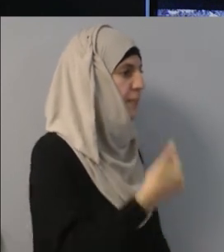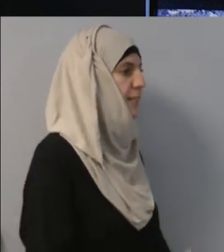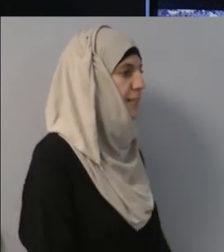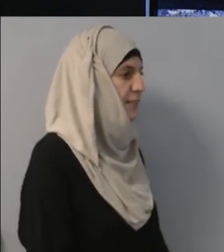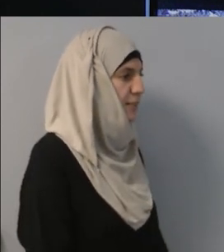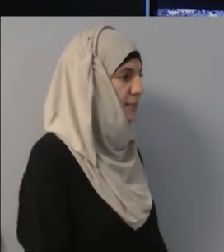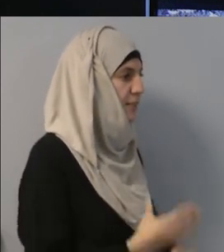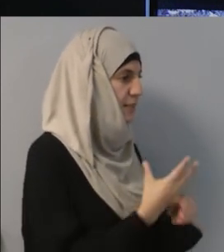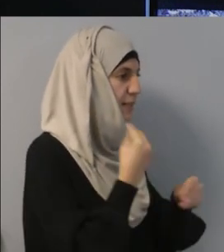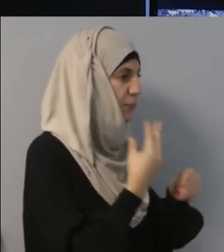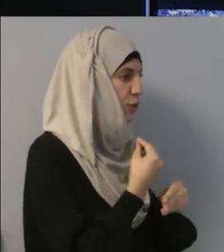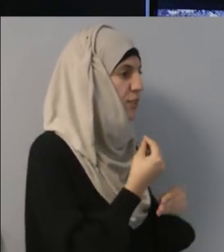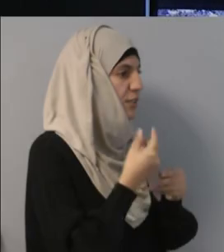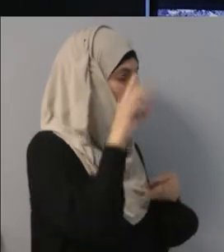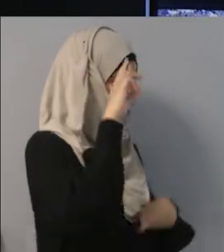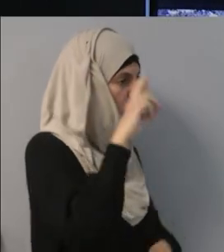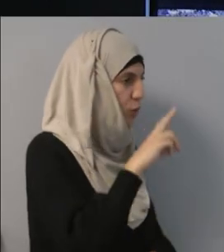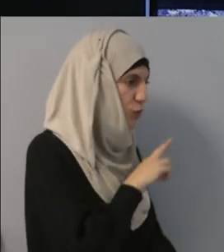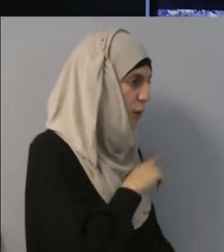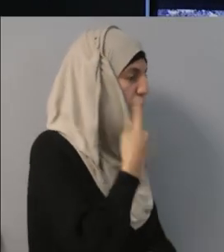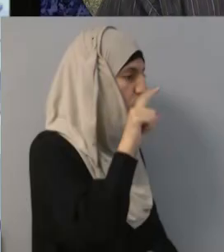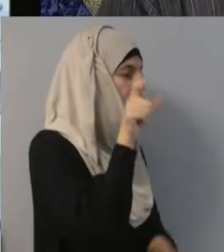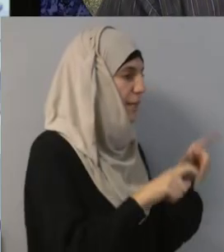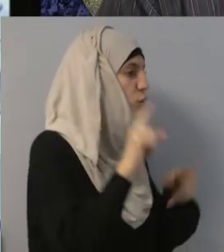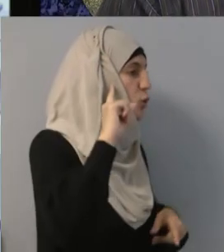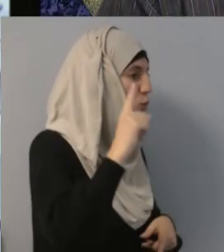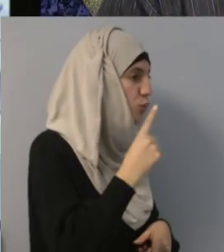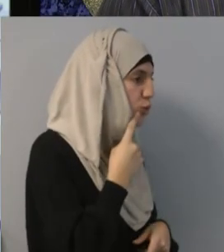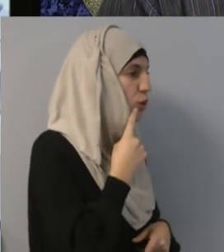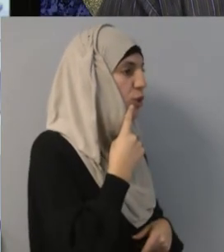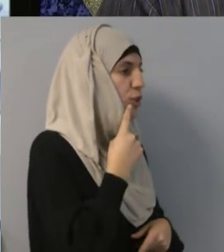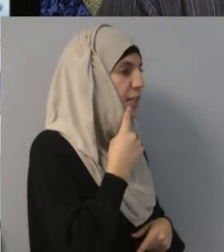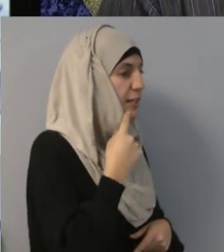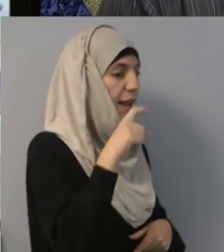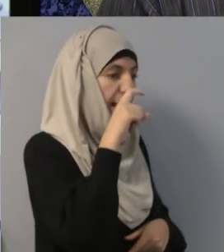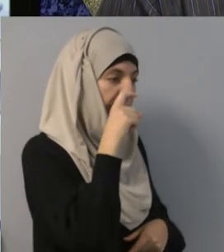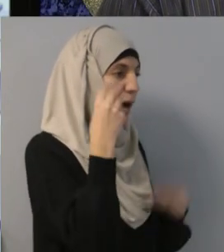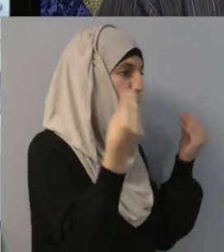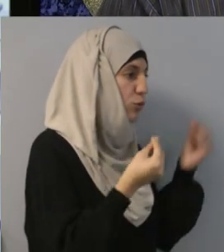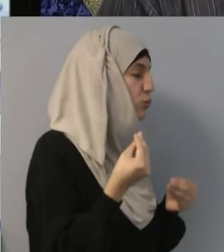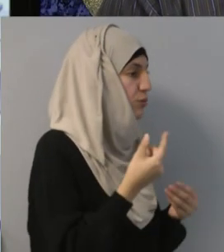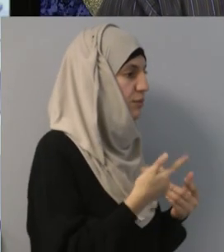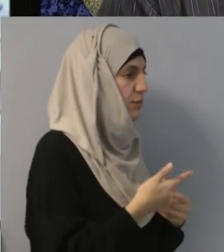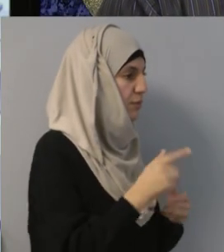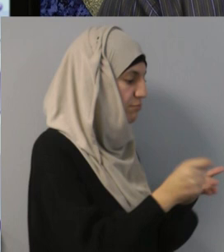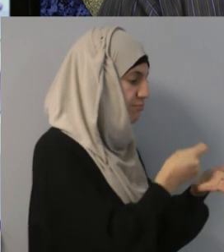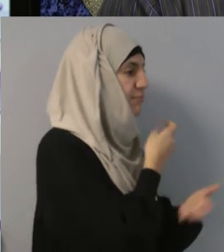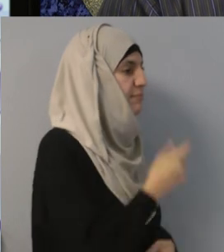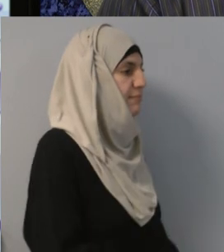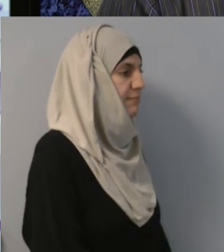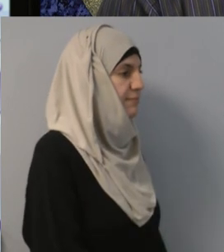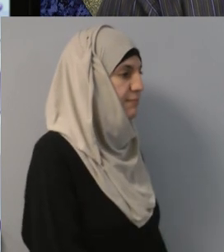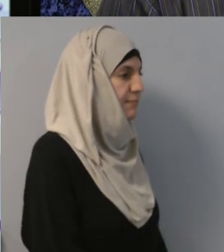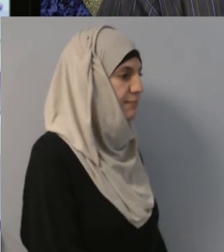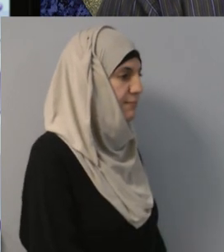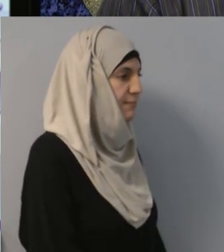c'est d'apprendre la religion aux personnes sourdes et malentendantes. Ça passe par l'arabe et les sciences islamiques. Voilà, ça c'est le premier